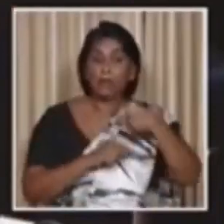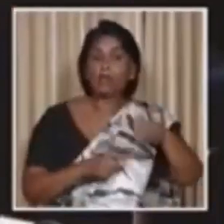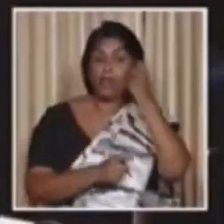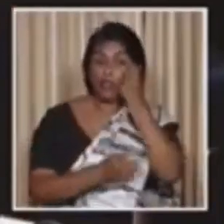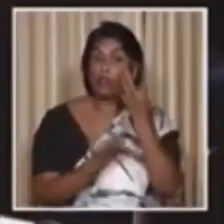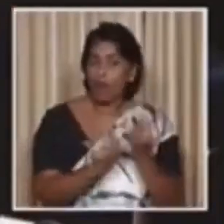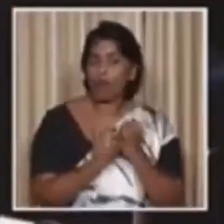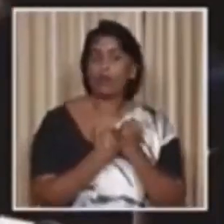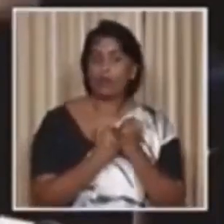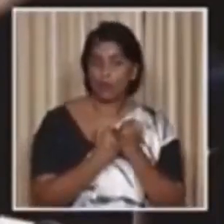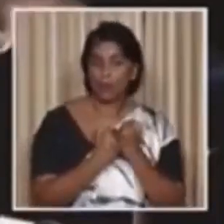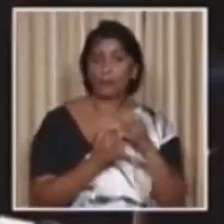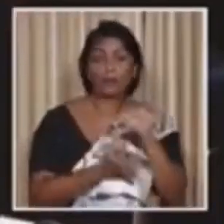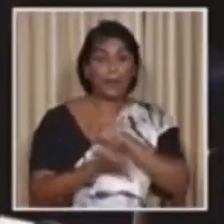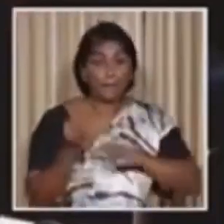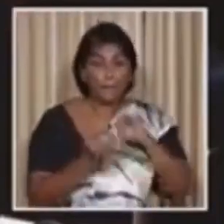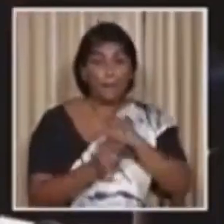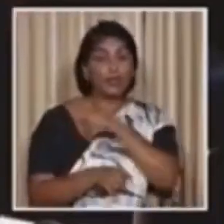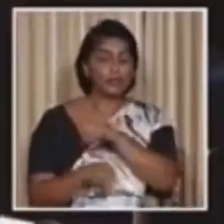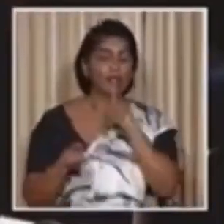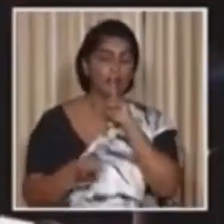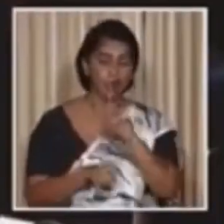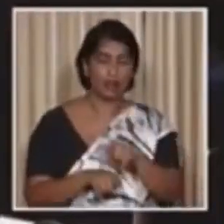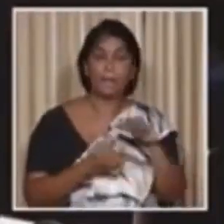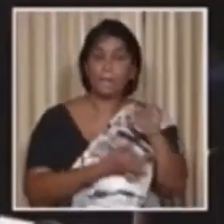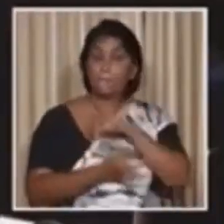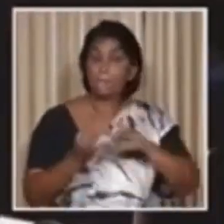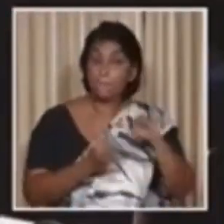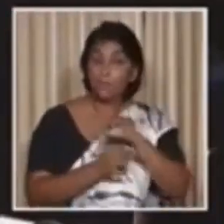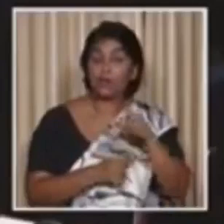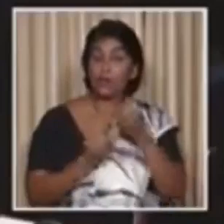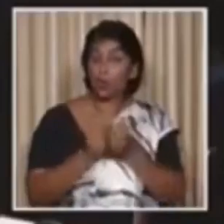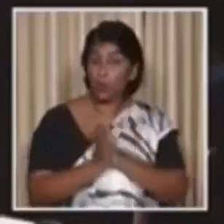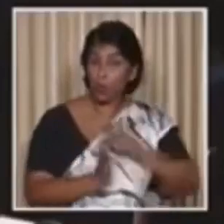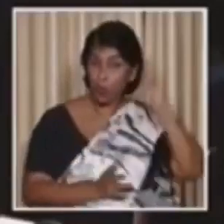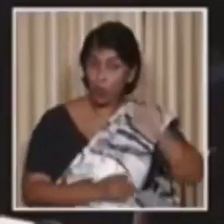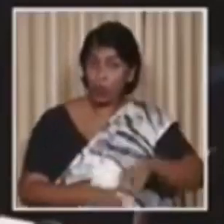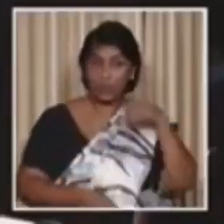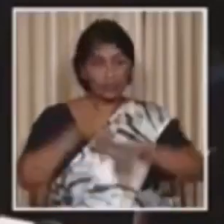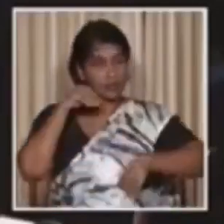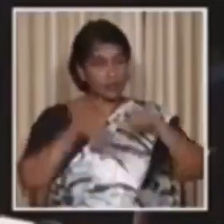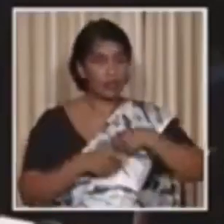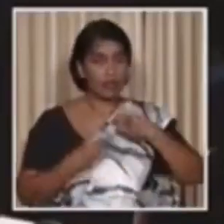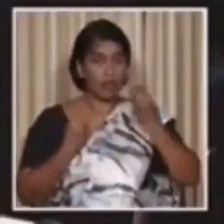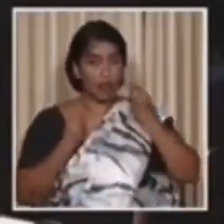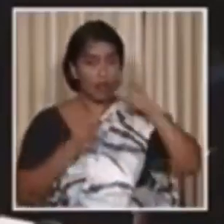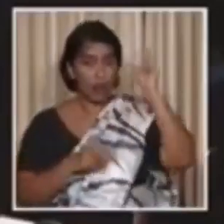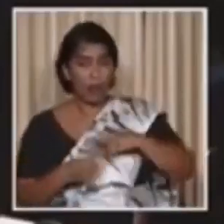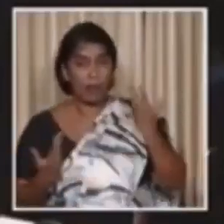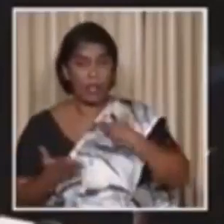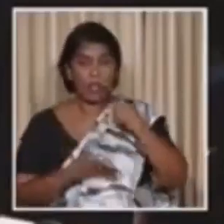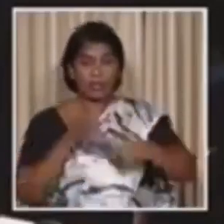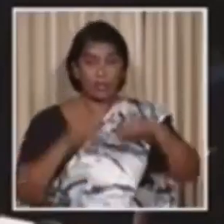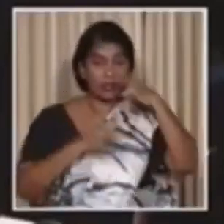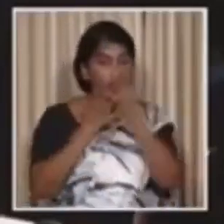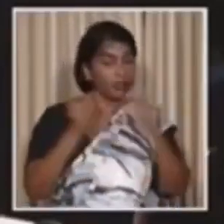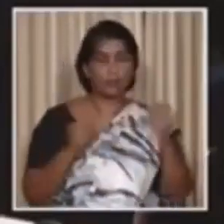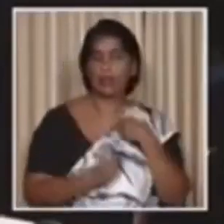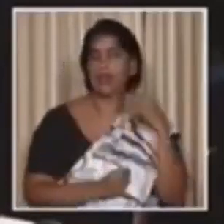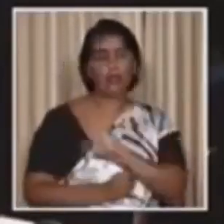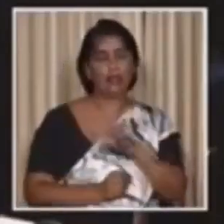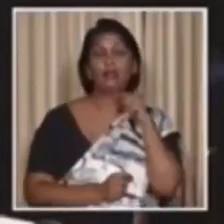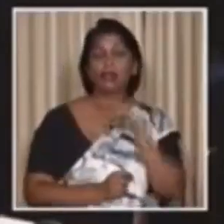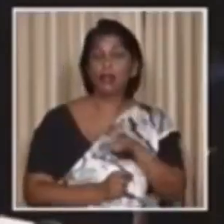මතය විමසන්න ඕන. ප්‍රජාතන්ත්‍රවාදය කියන්නේ ඒකට. ප්‍රජාතන්ත්‍රවාදය කියන්නේ තමන්ට දිනනකොට ඡන්ද තියෙන, තමන්ට දිනන්න බැරි වෙනකොට ඡන්ද අකුල් එක නෙවෙයි. ඒ